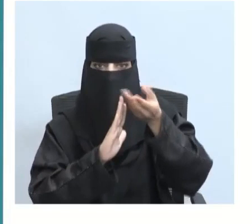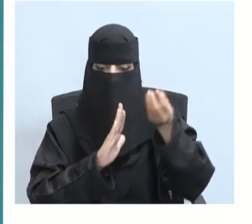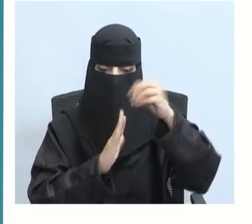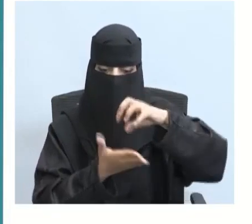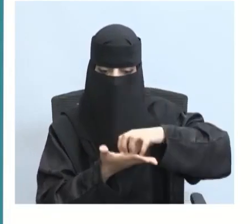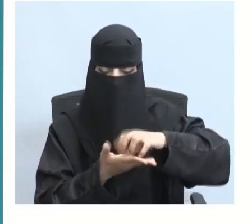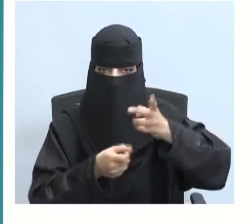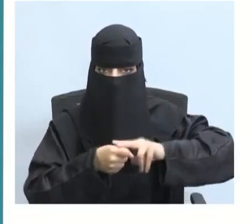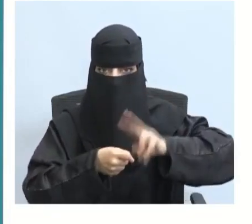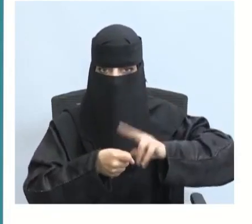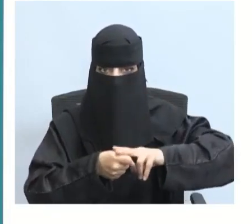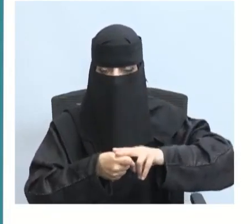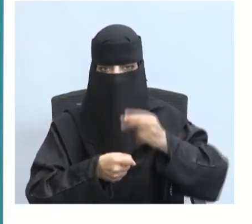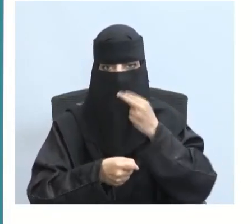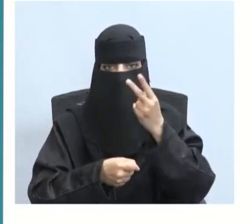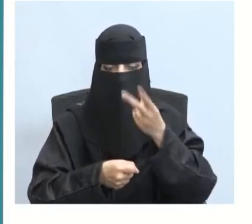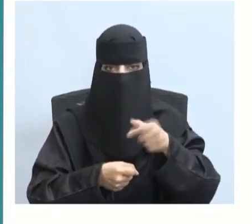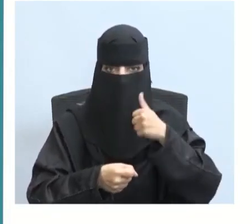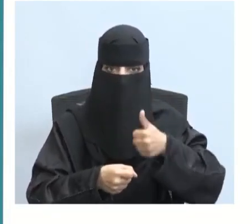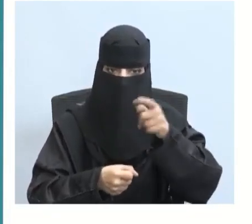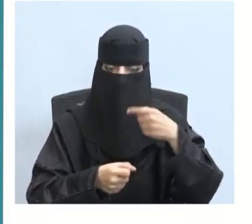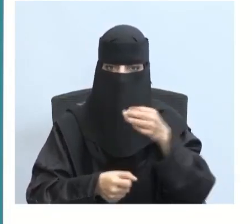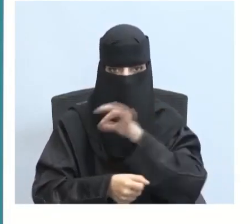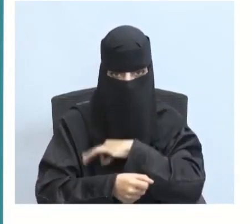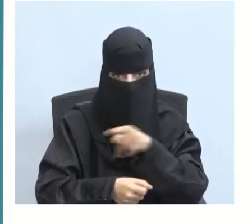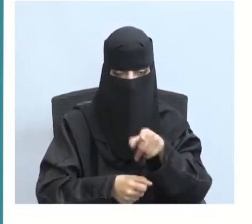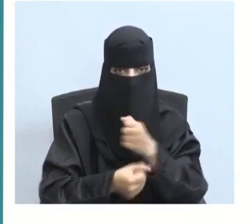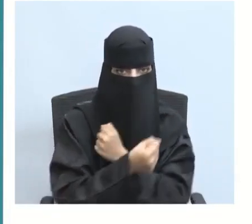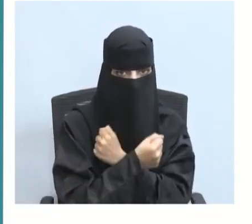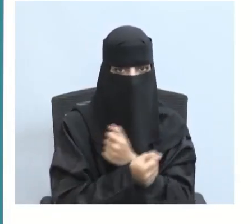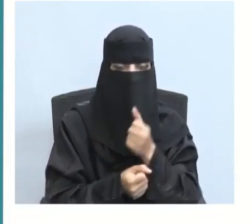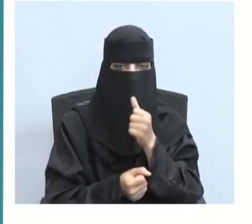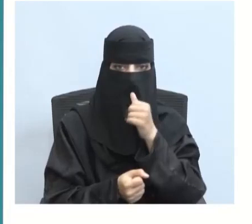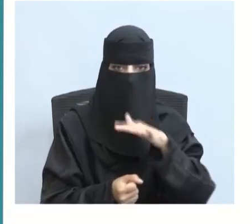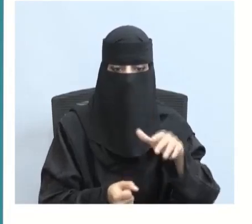200 مره لذلك ممكن ان نستفيد من طاقه